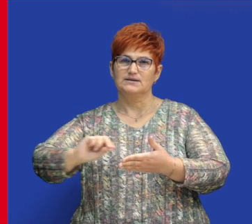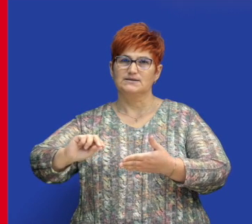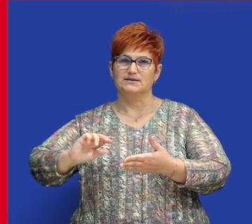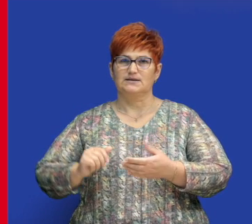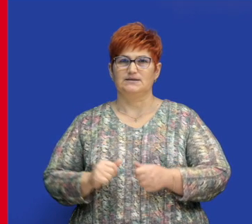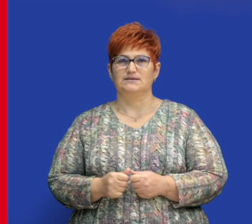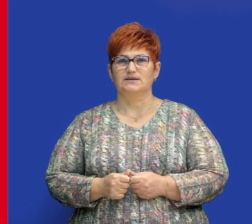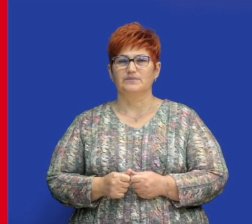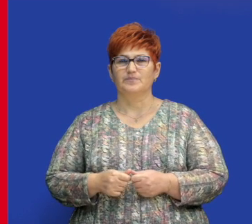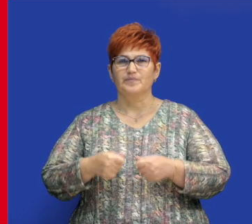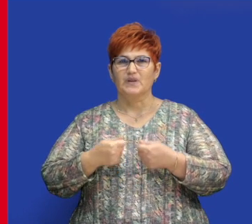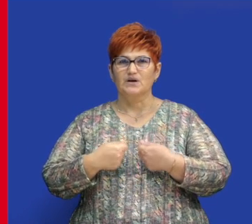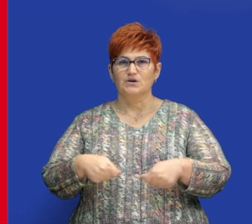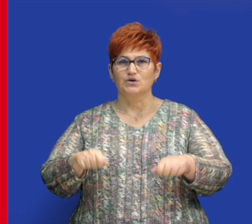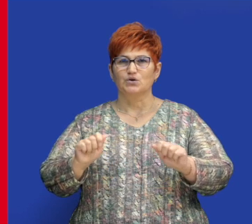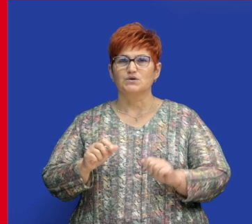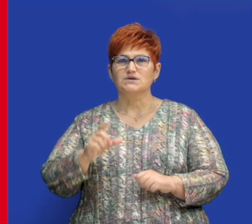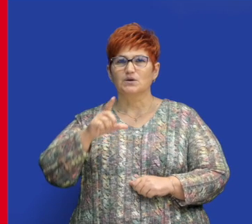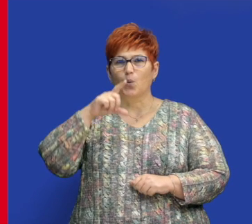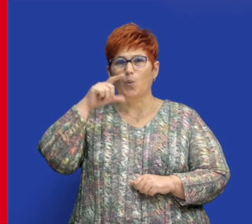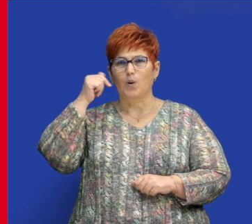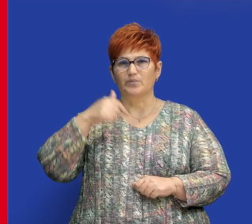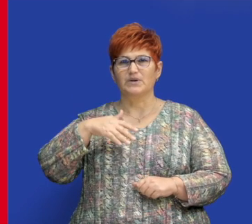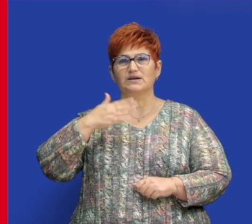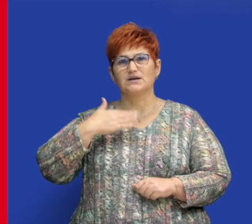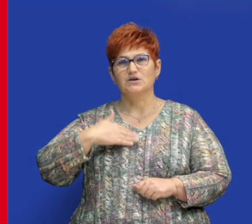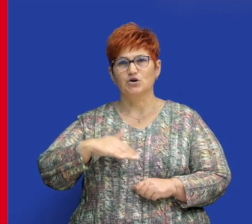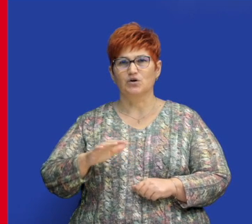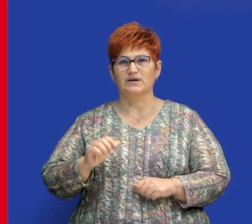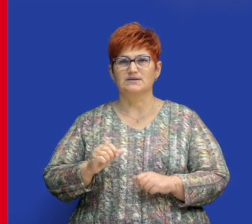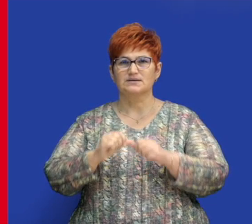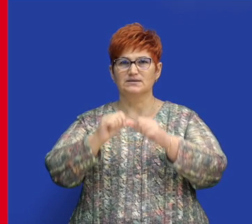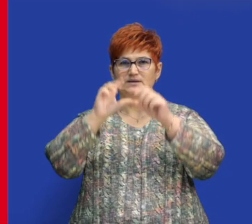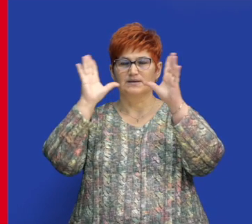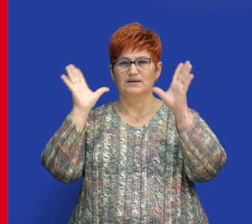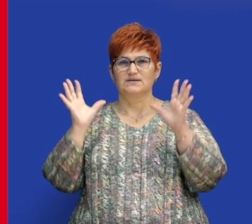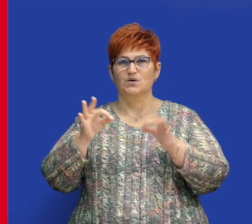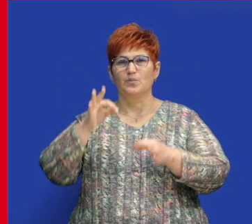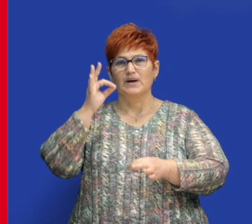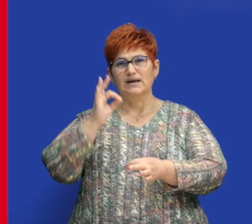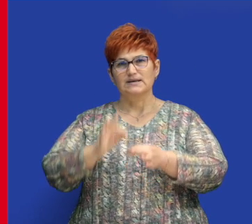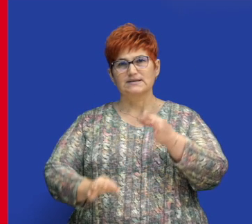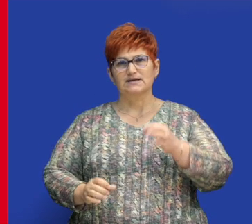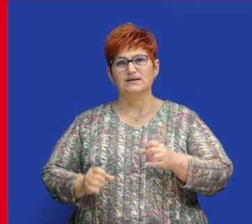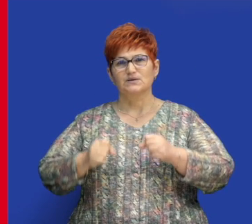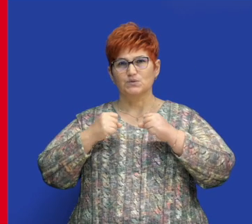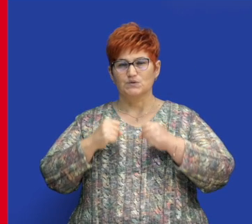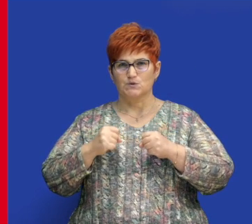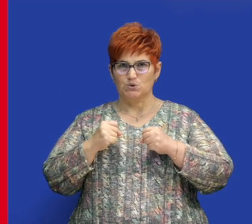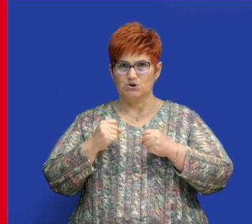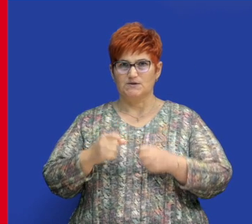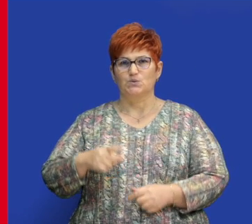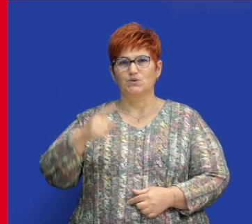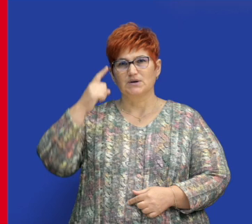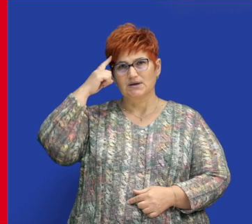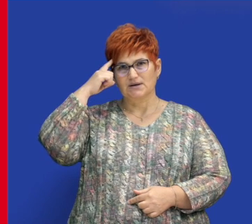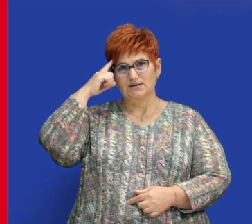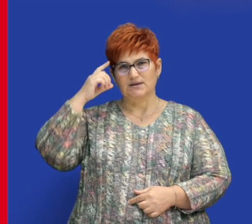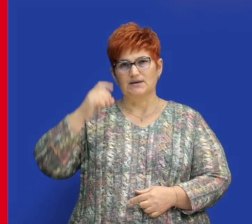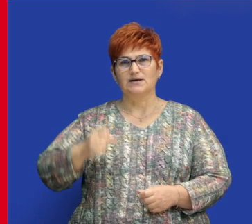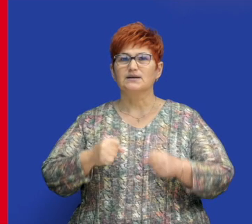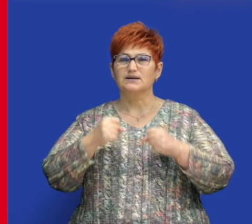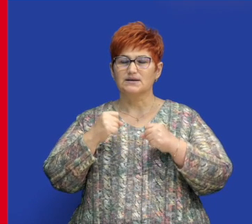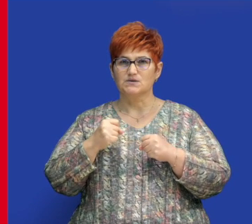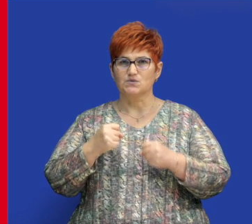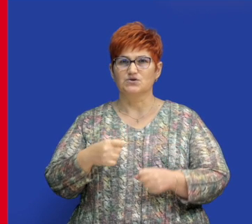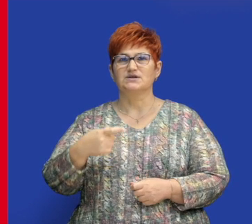kapcsolatot kialakítani, mint általában Európa e tájékán. Általában kedvelik a szerénységet. A társasági